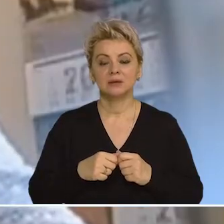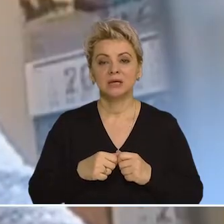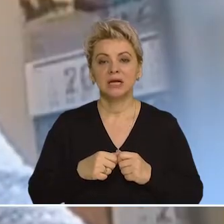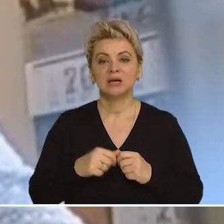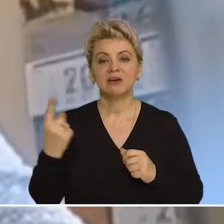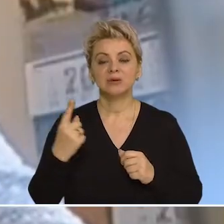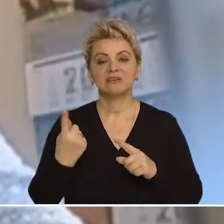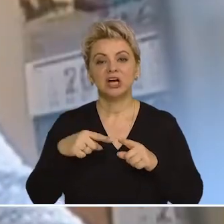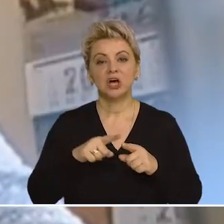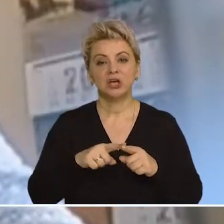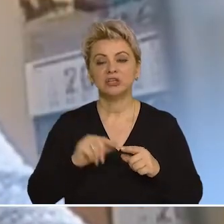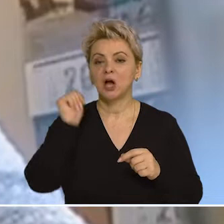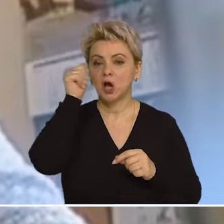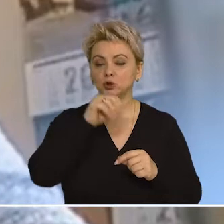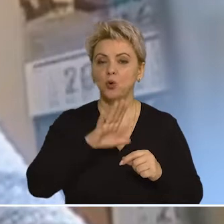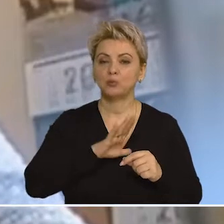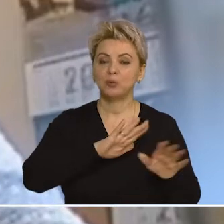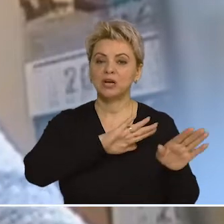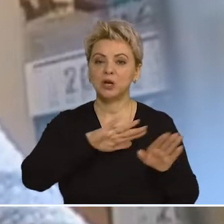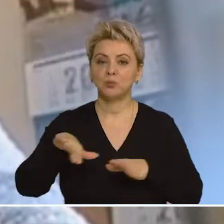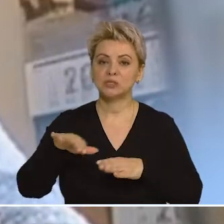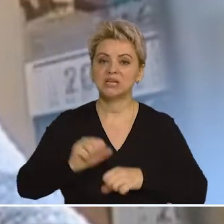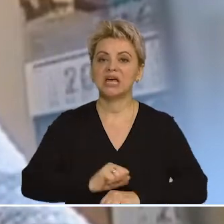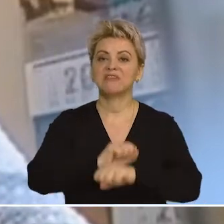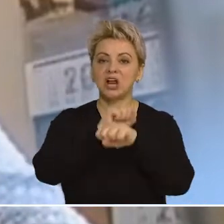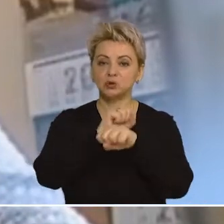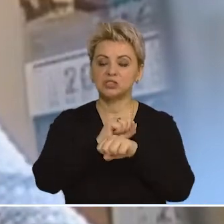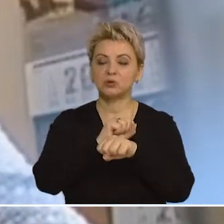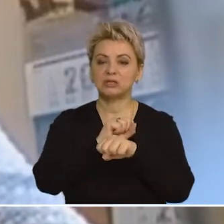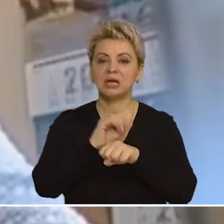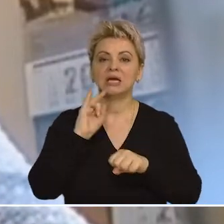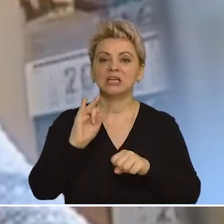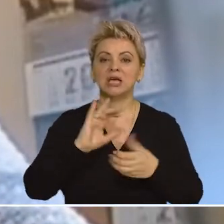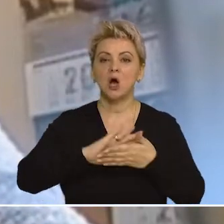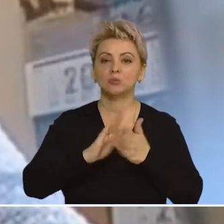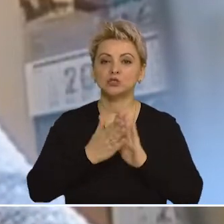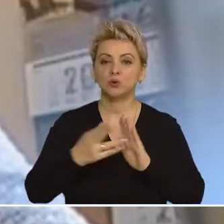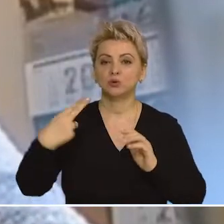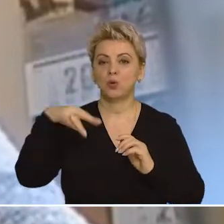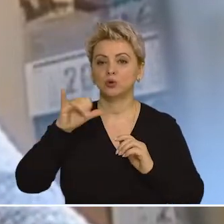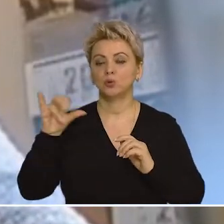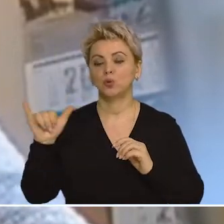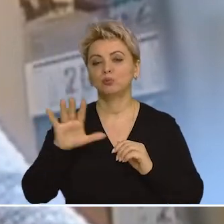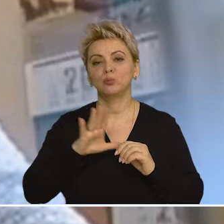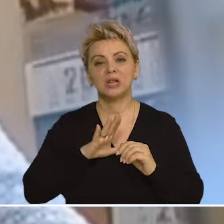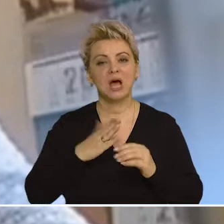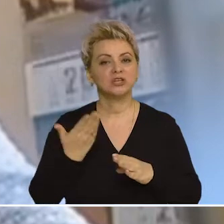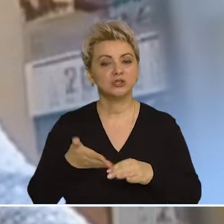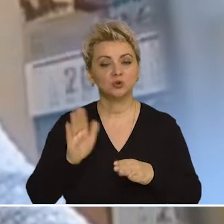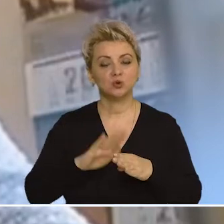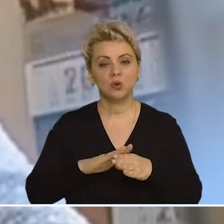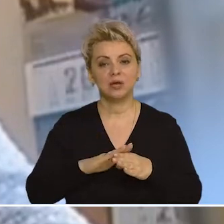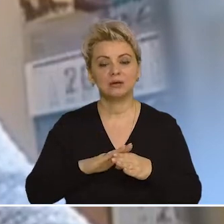Ну, во-первых, это уже года были послереволюционные, и обстановка на Дону была